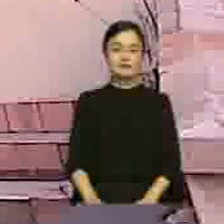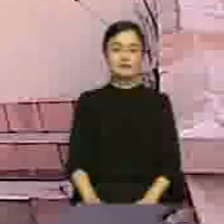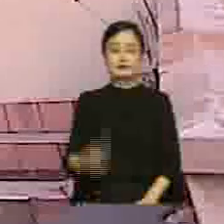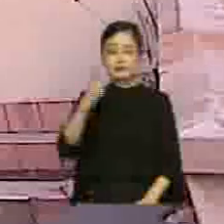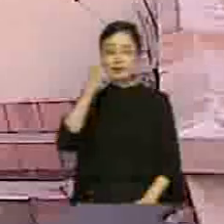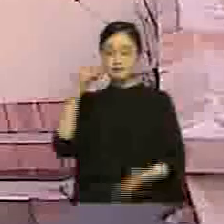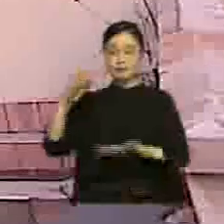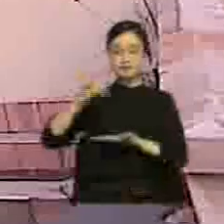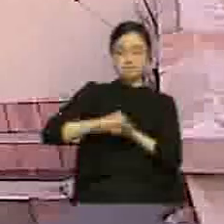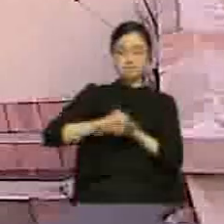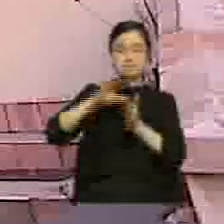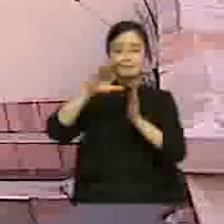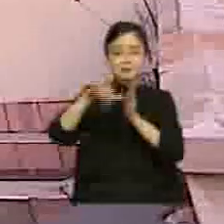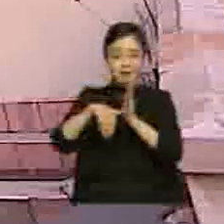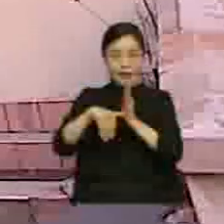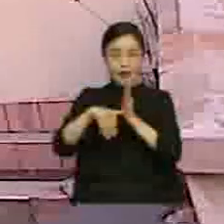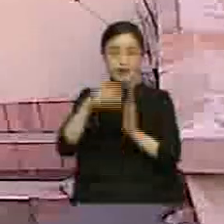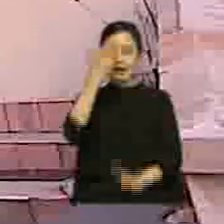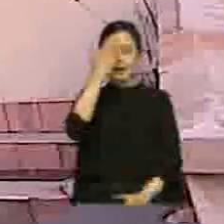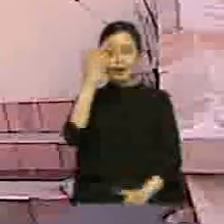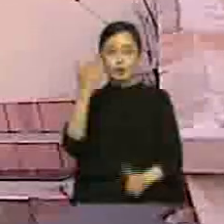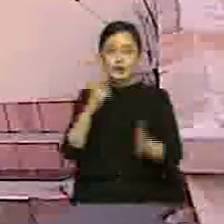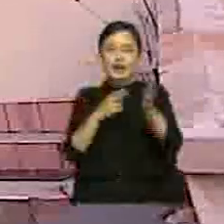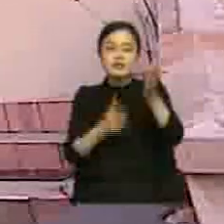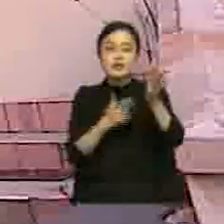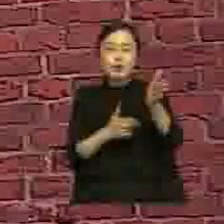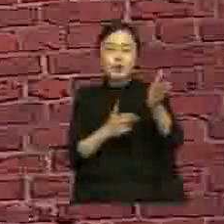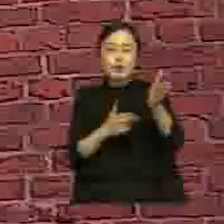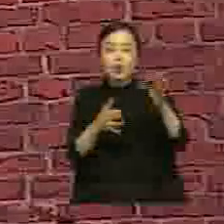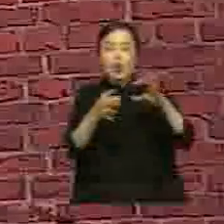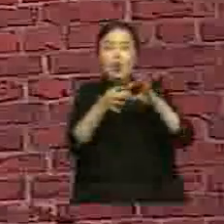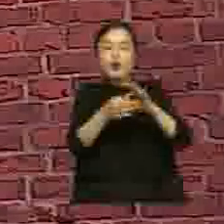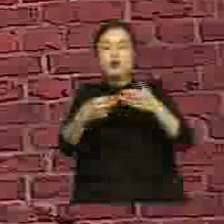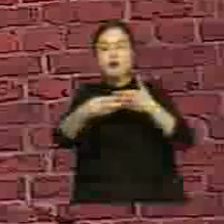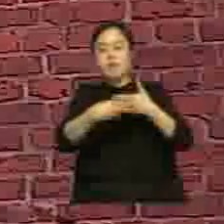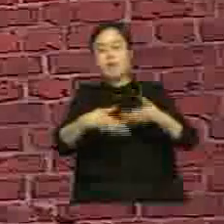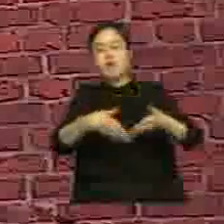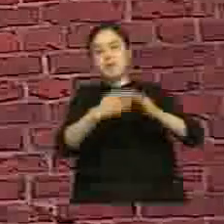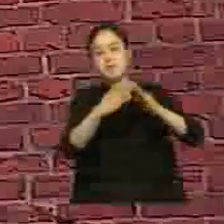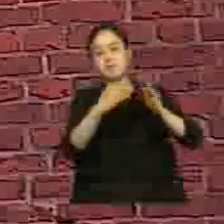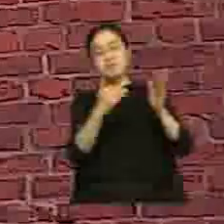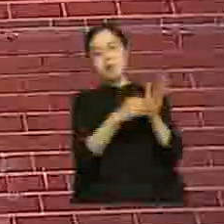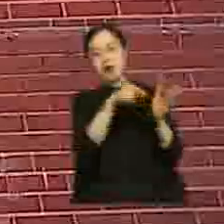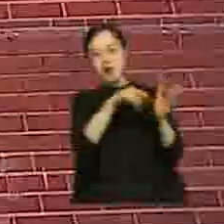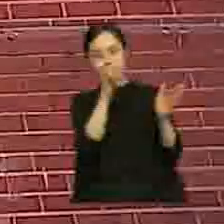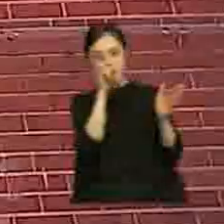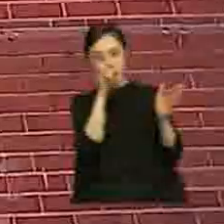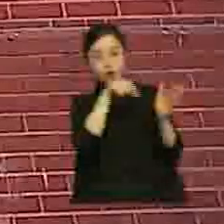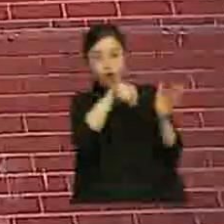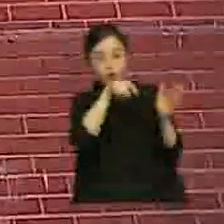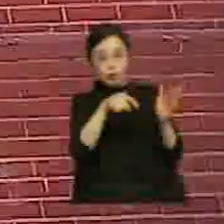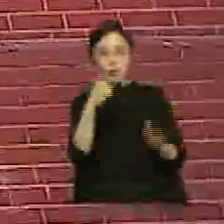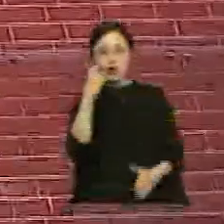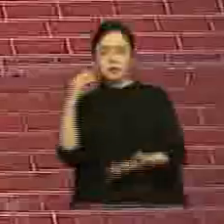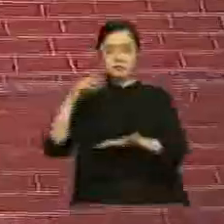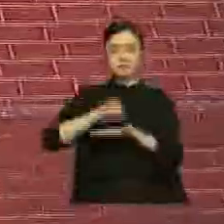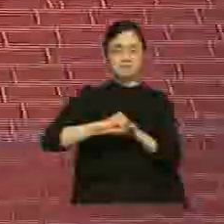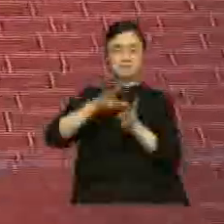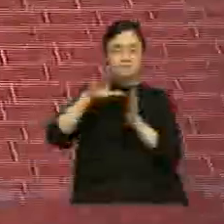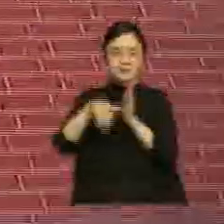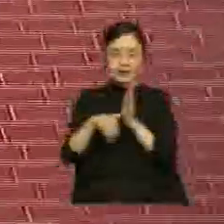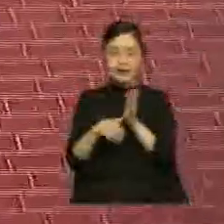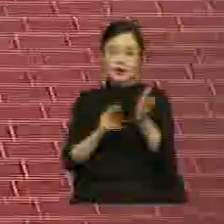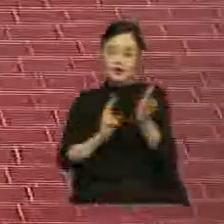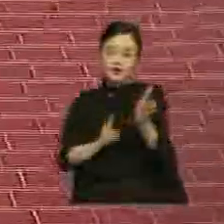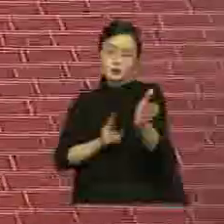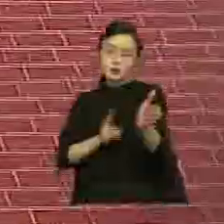일제강점기 때 세워진 서울구 용산철도병원입니다. 당시 철도 사업을 펼친 일본이 공사 중 부상당한 노동자들을 치료하기